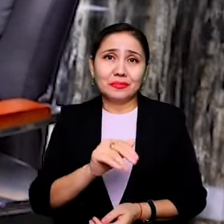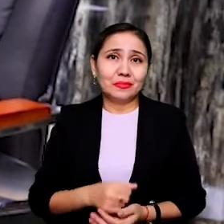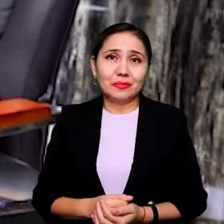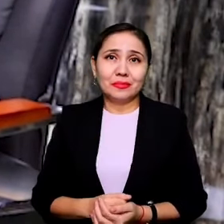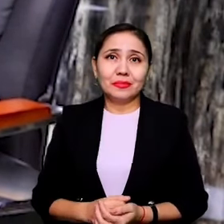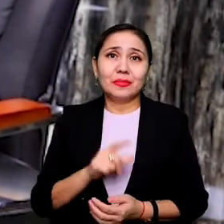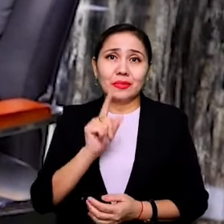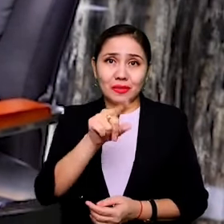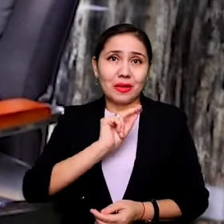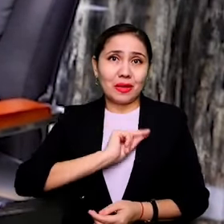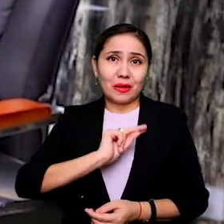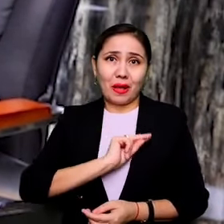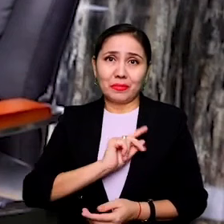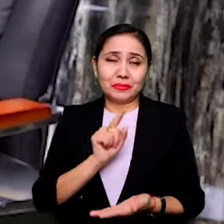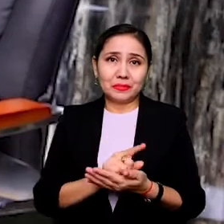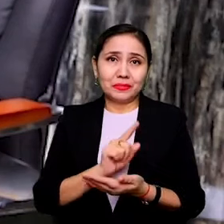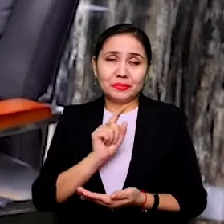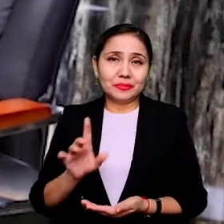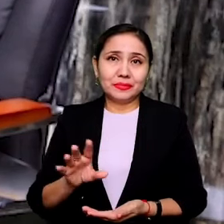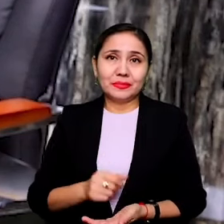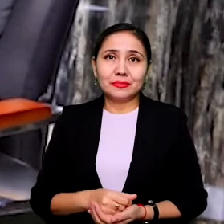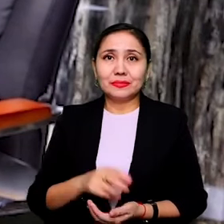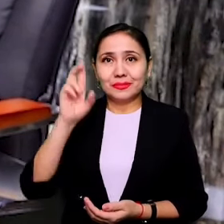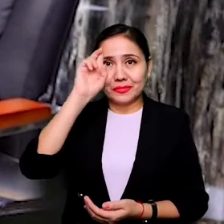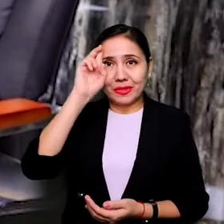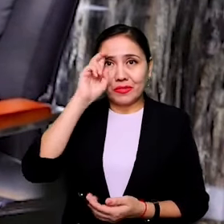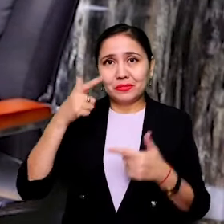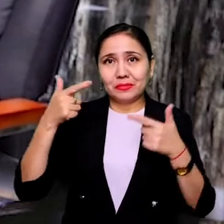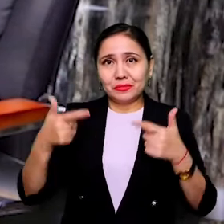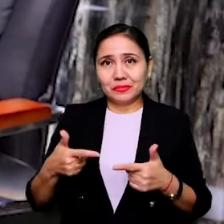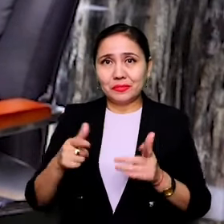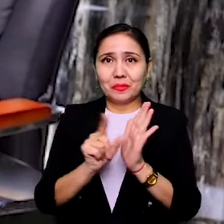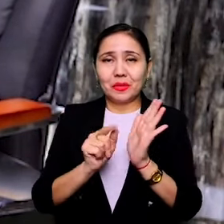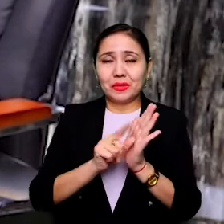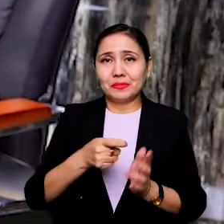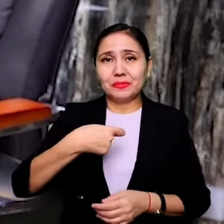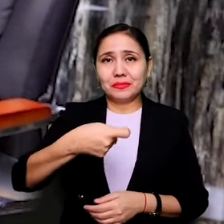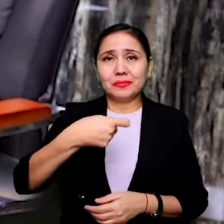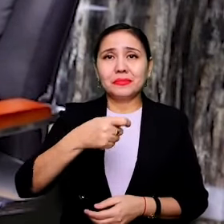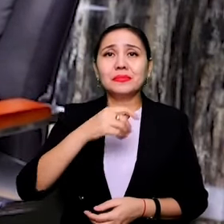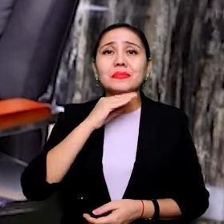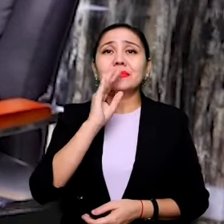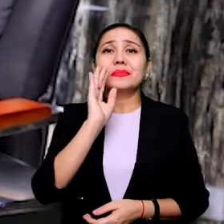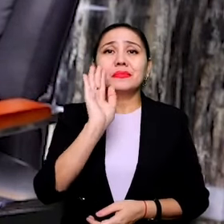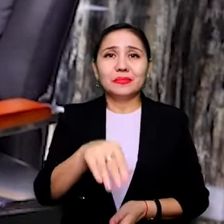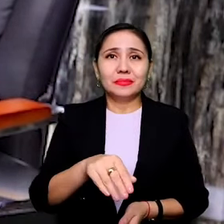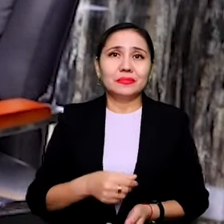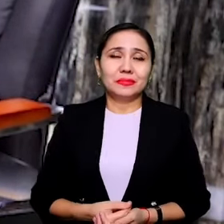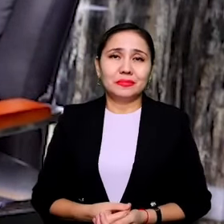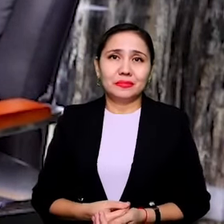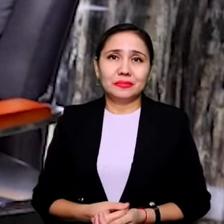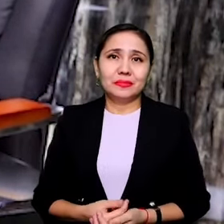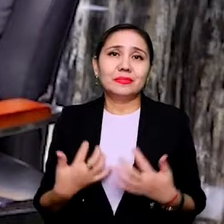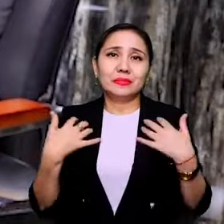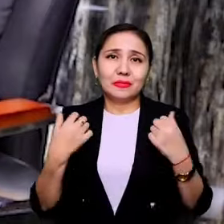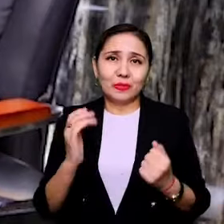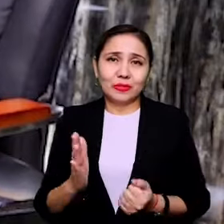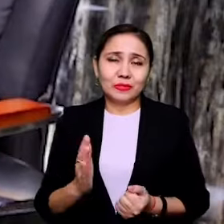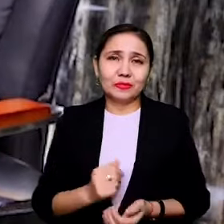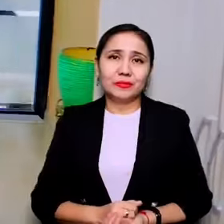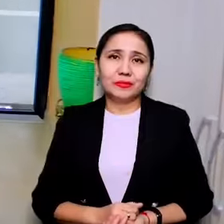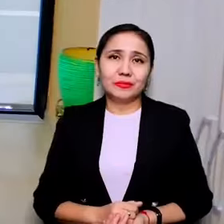که آدمله اشلش شردم است دولت بیروتگن پینسیان اوزی هم یه تبار درده سلگه سابولین